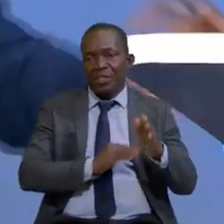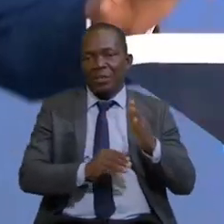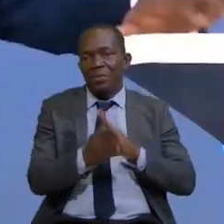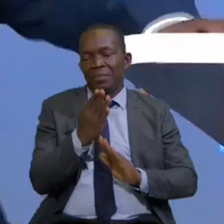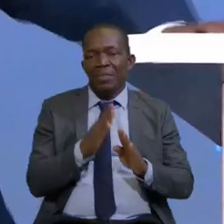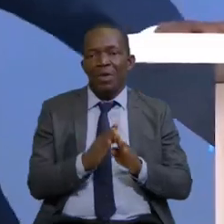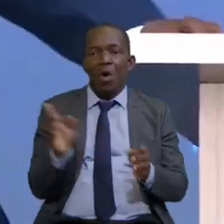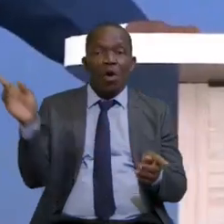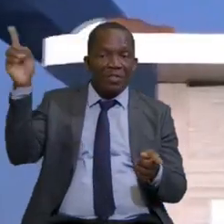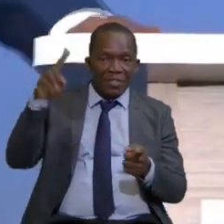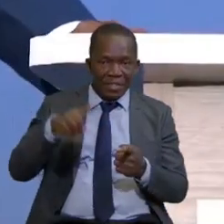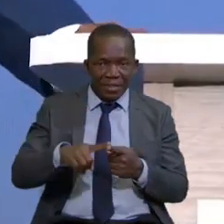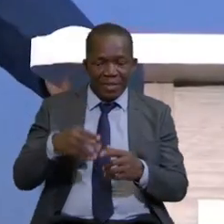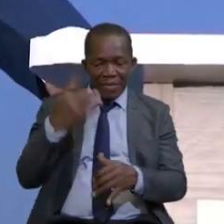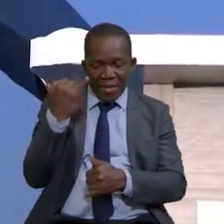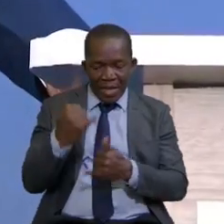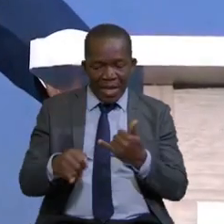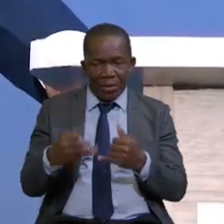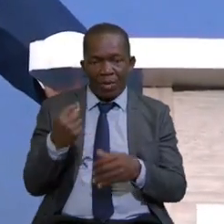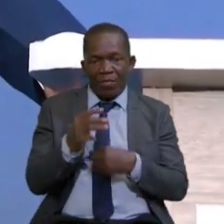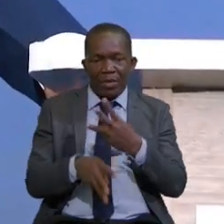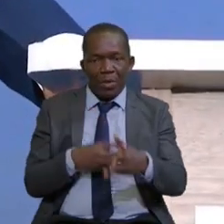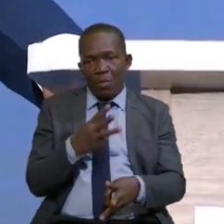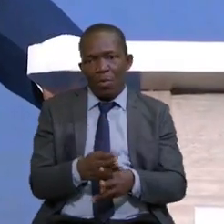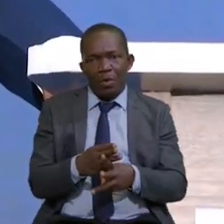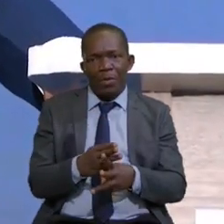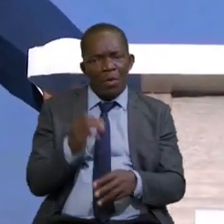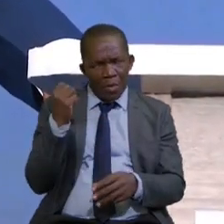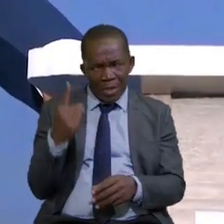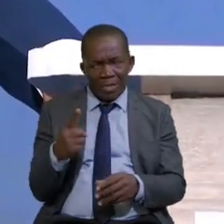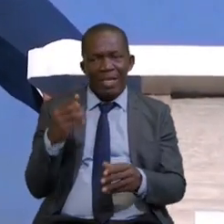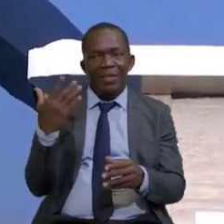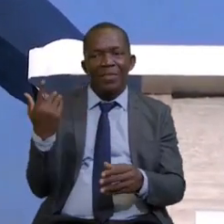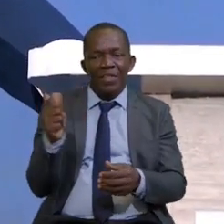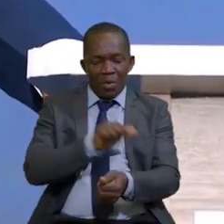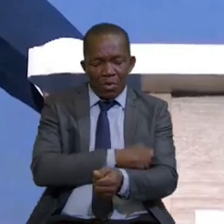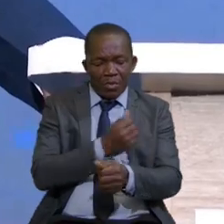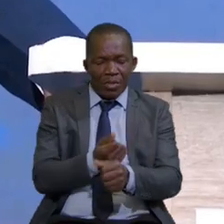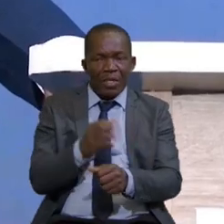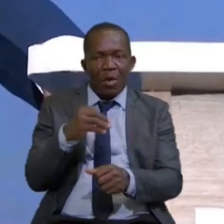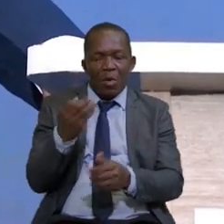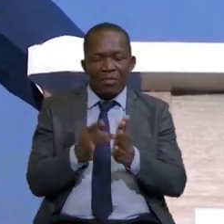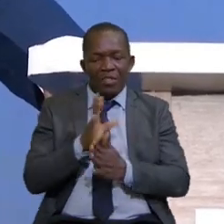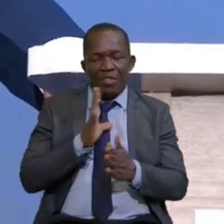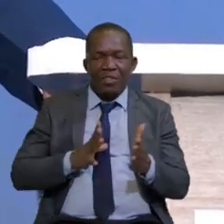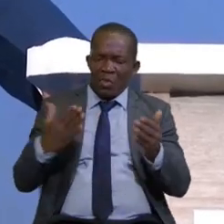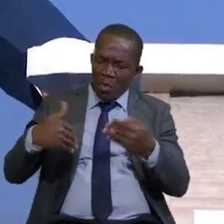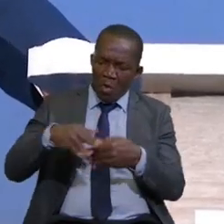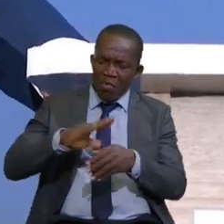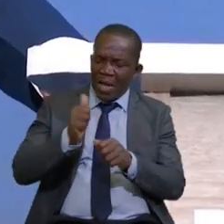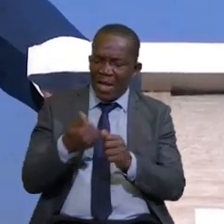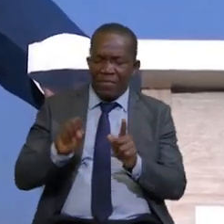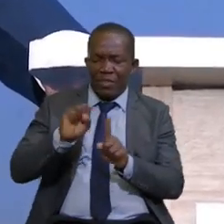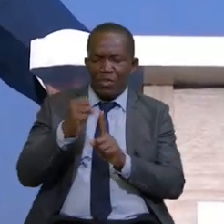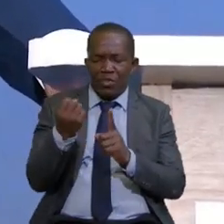jusqu'à, vous comprenez, jusqu'à l'autorité de Jésus-Christ, couvre toute situation, chaque